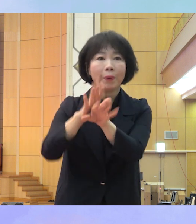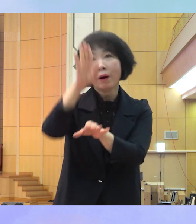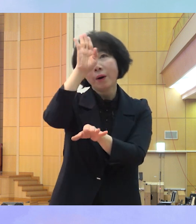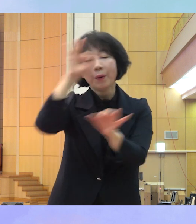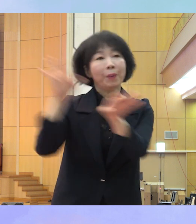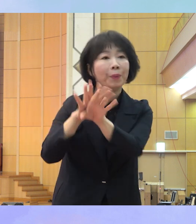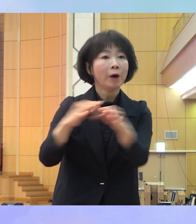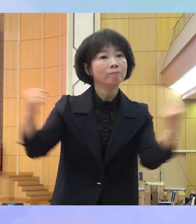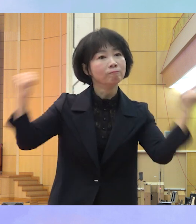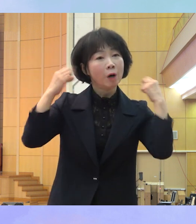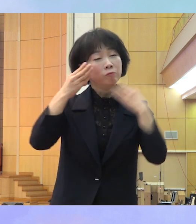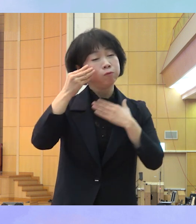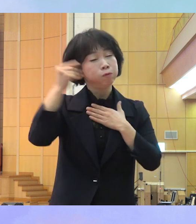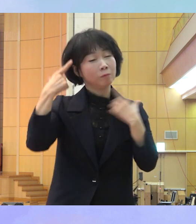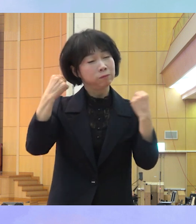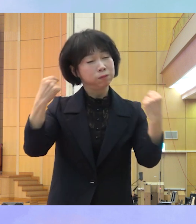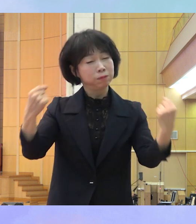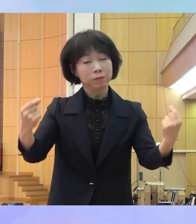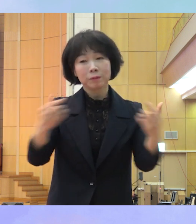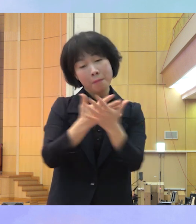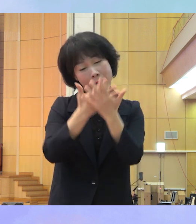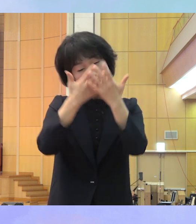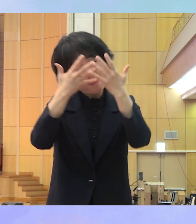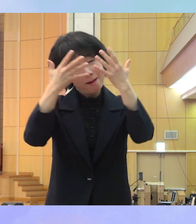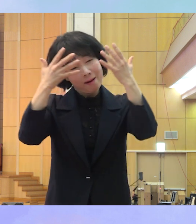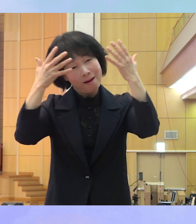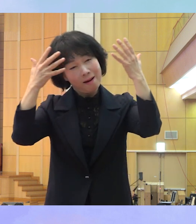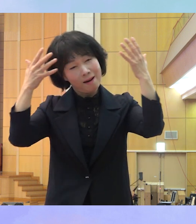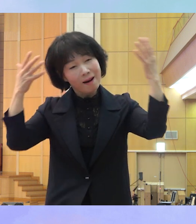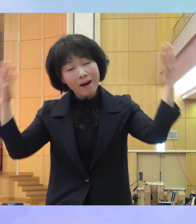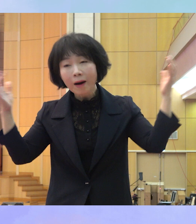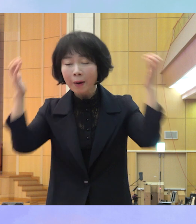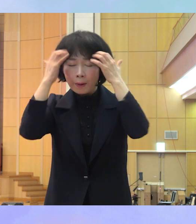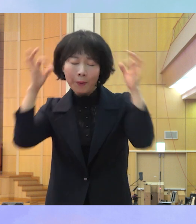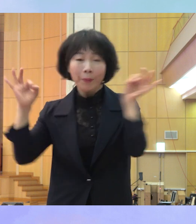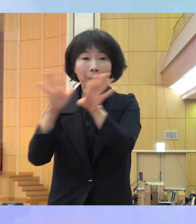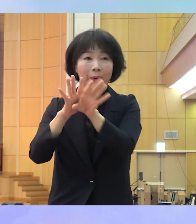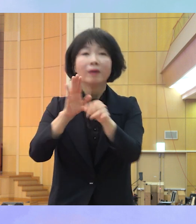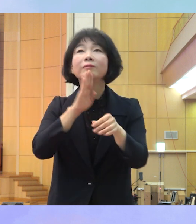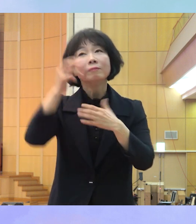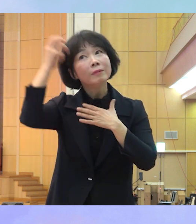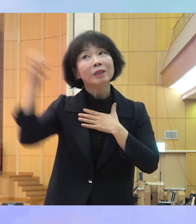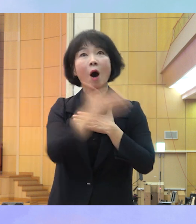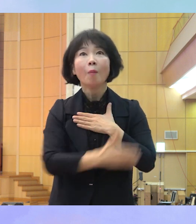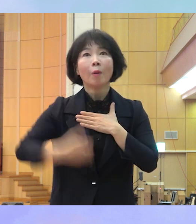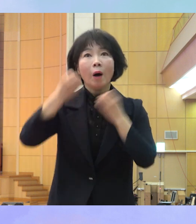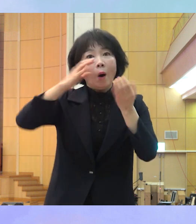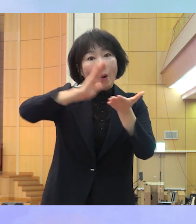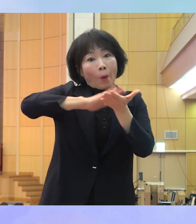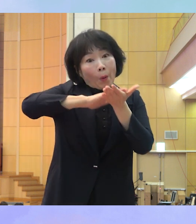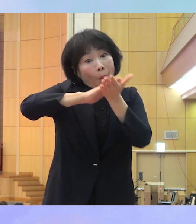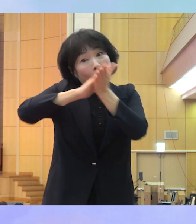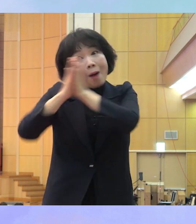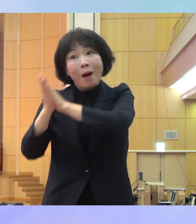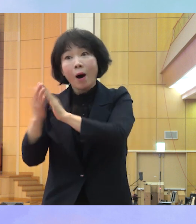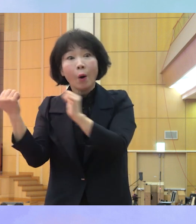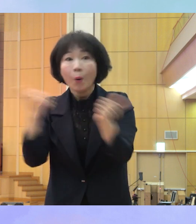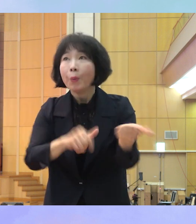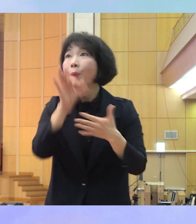부활시키시고 새 생명을 얻고 이렇게 천사의 몸처럼 신령한 몸이 되면 그때는 죽는